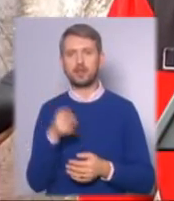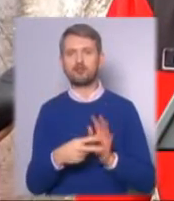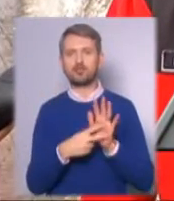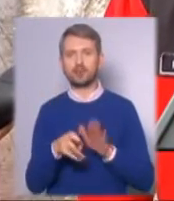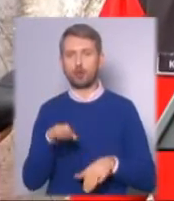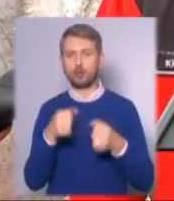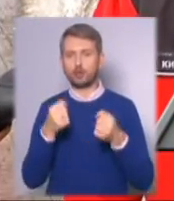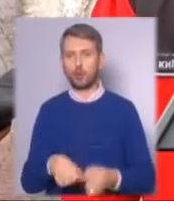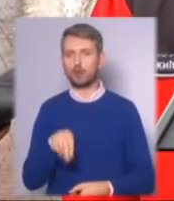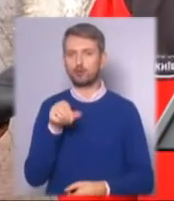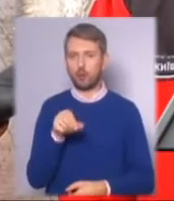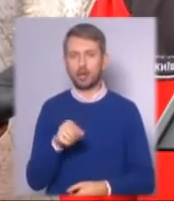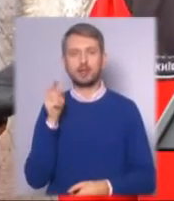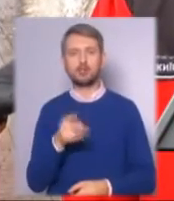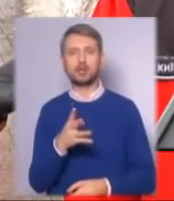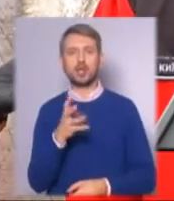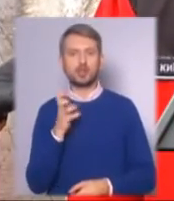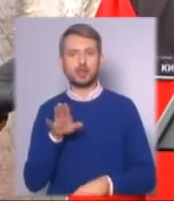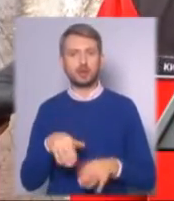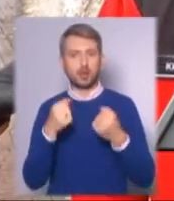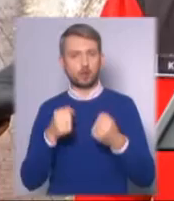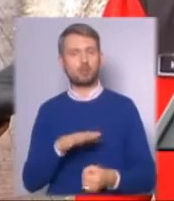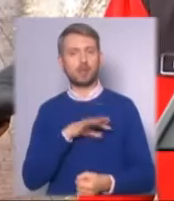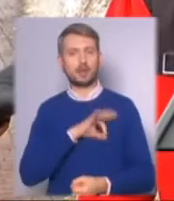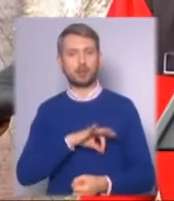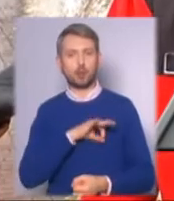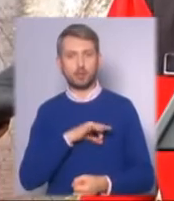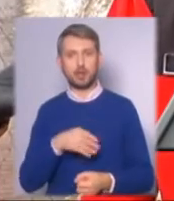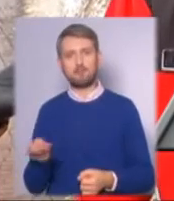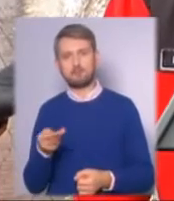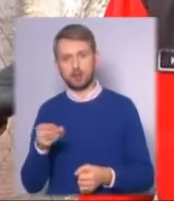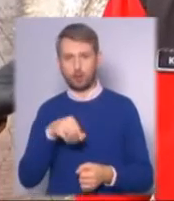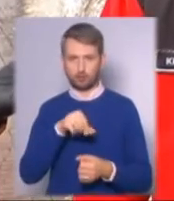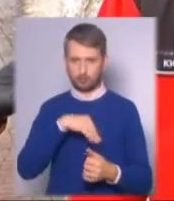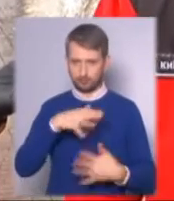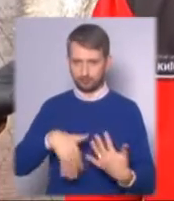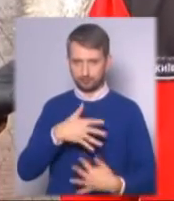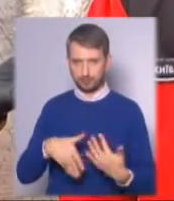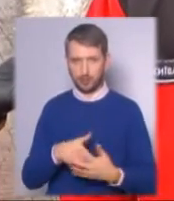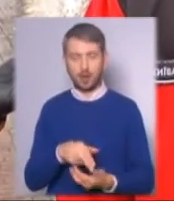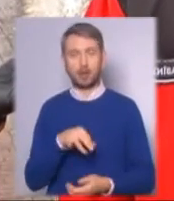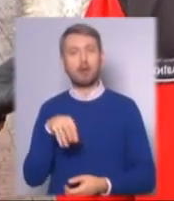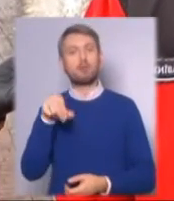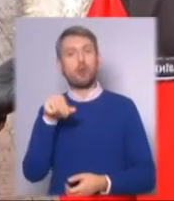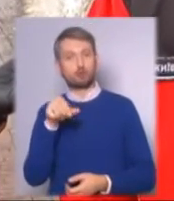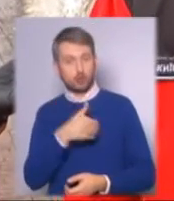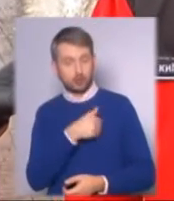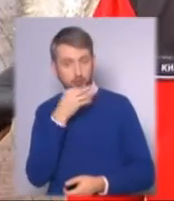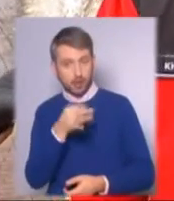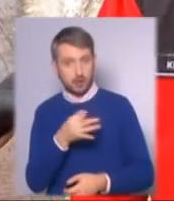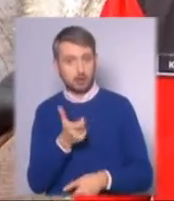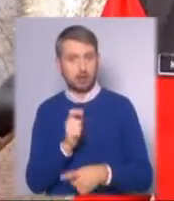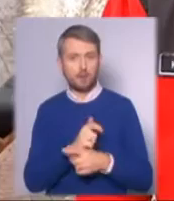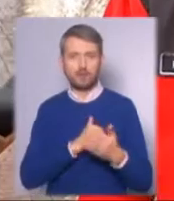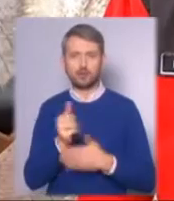тонн соли, 1400 тонн было израсходовано песка соляной смеси. По соли, я хотел бы сказать, это наивысшее